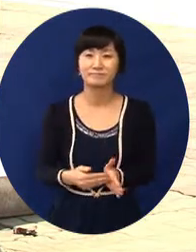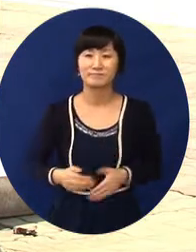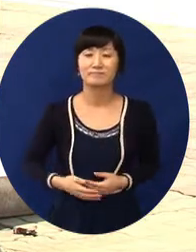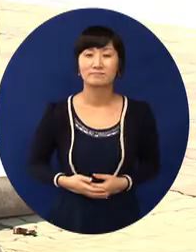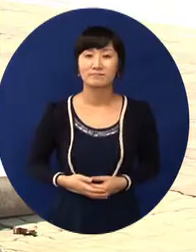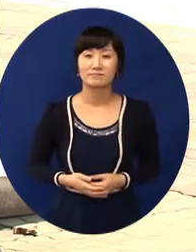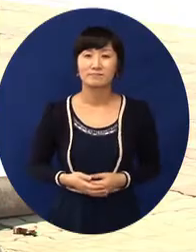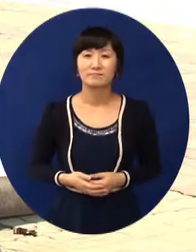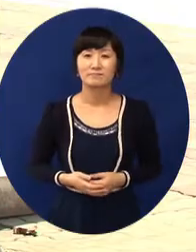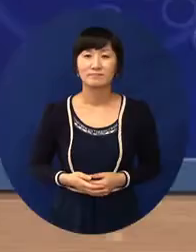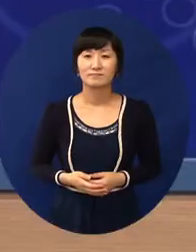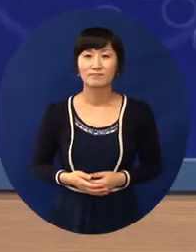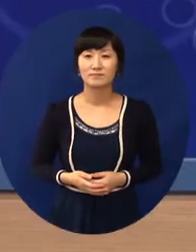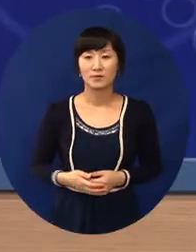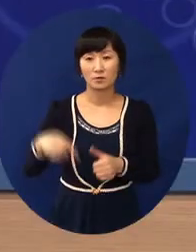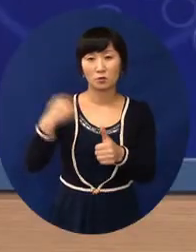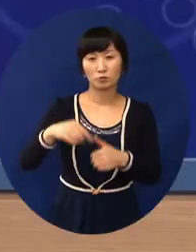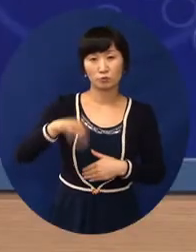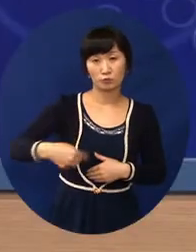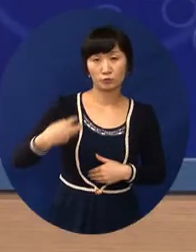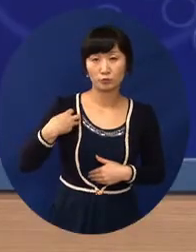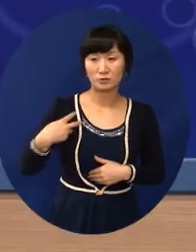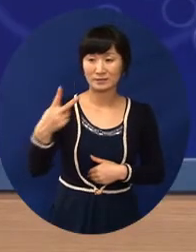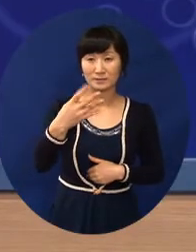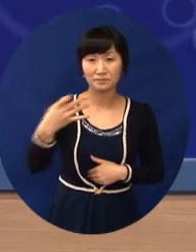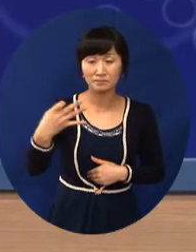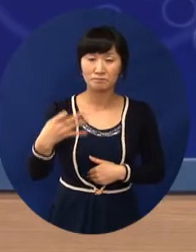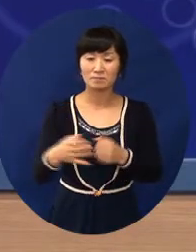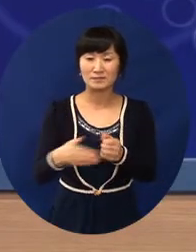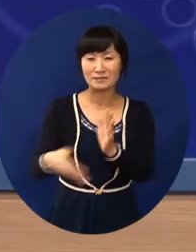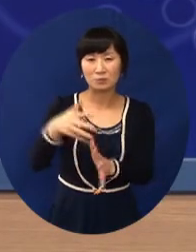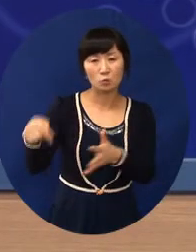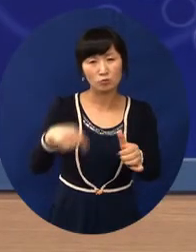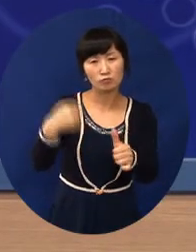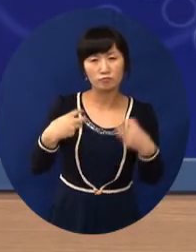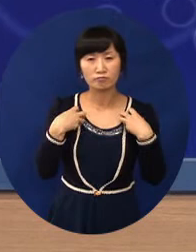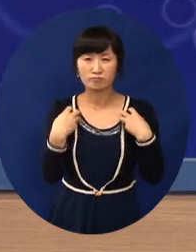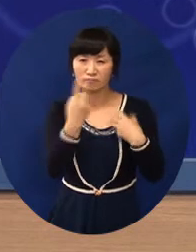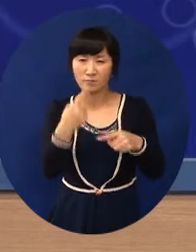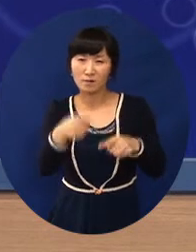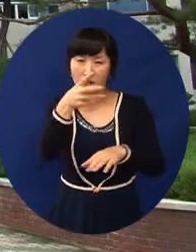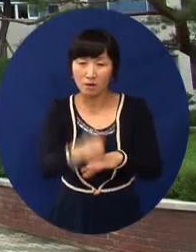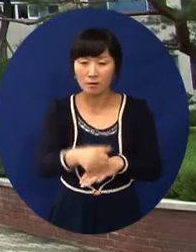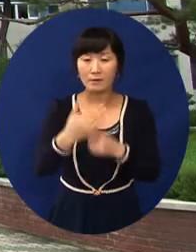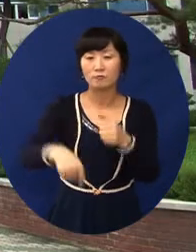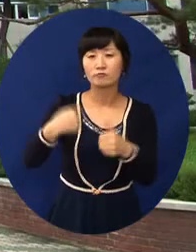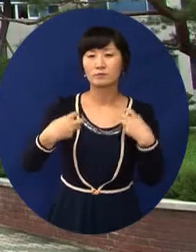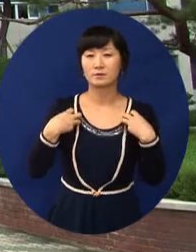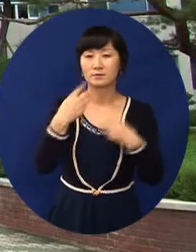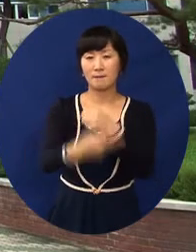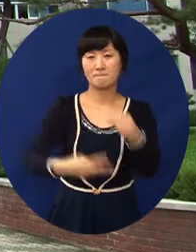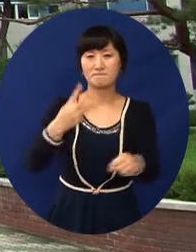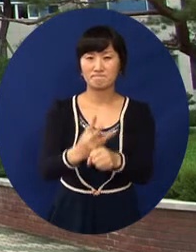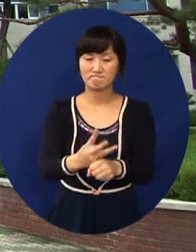행복교육뉴스 구지은입니다. 교육부가 주관한 2014년도 시도교육청 평가에서 대구시 교육청이 3년